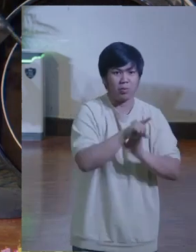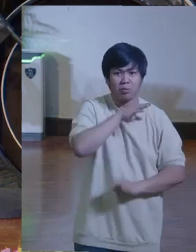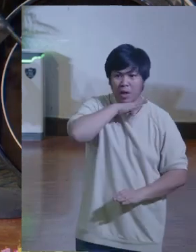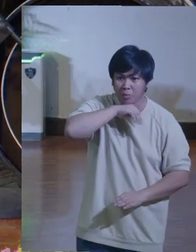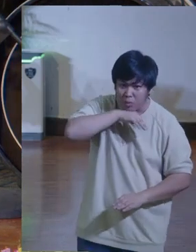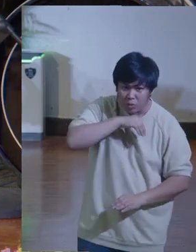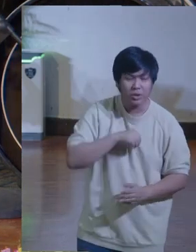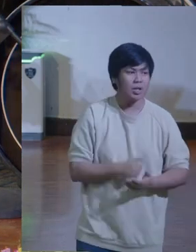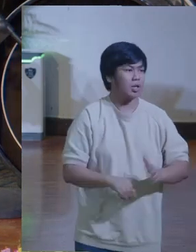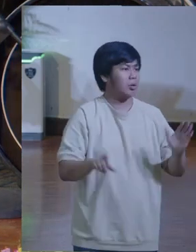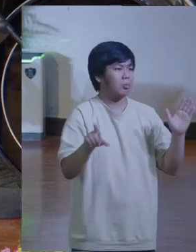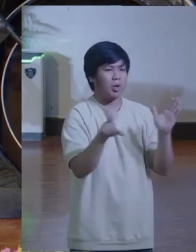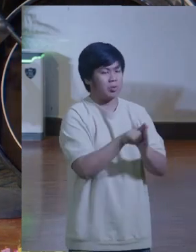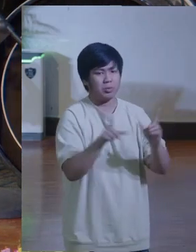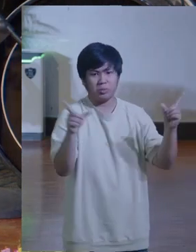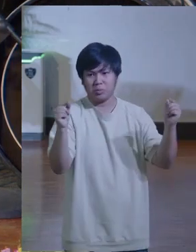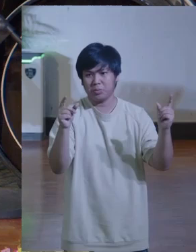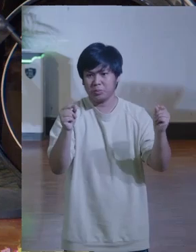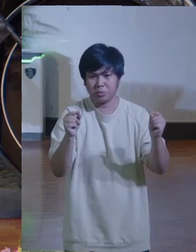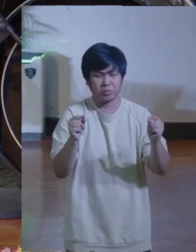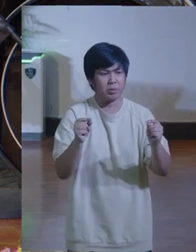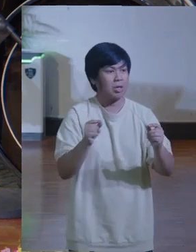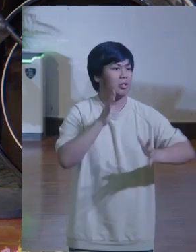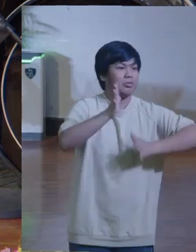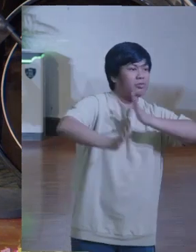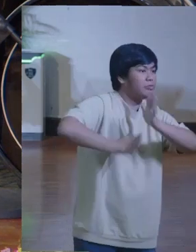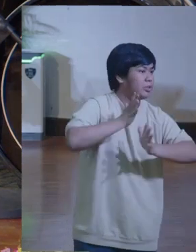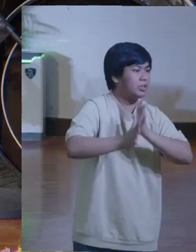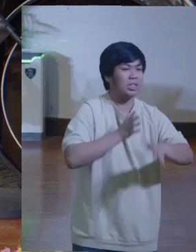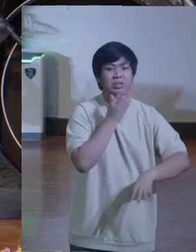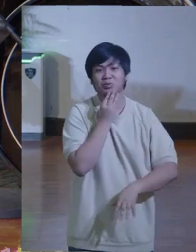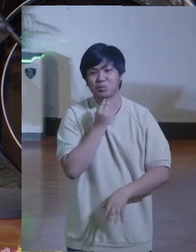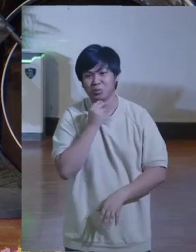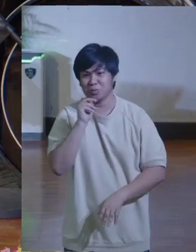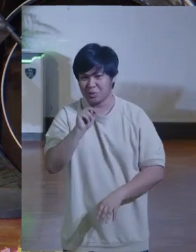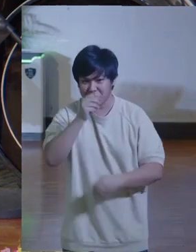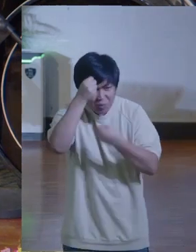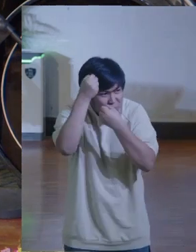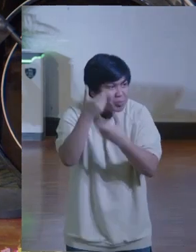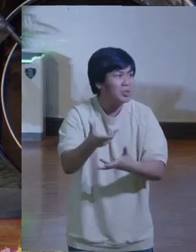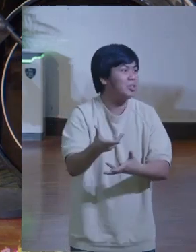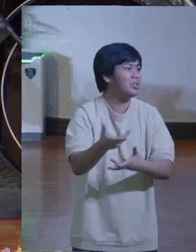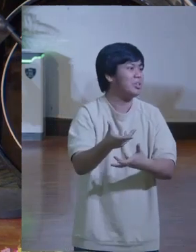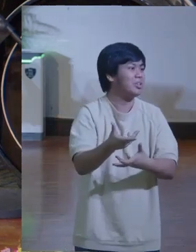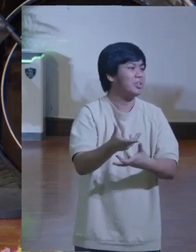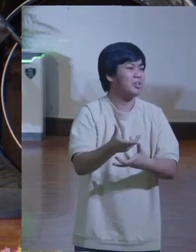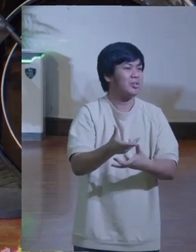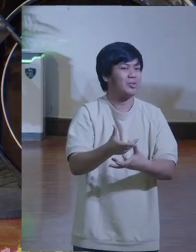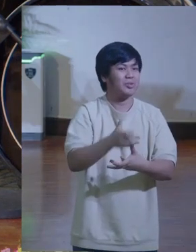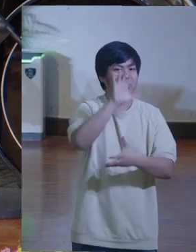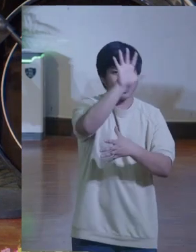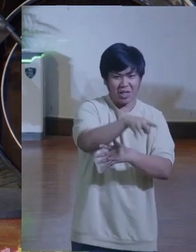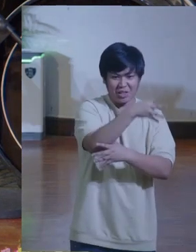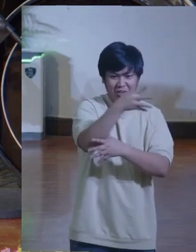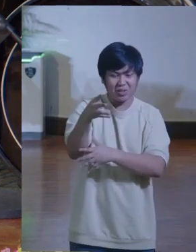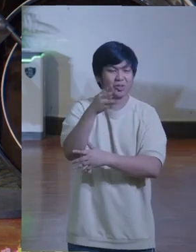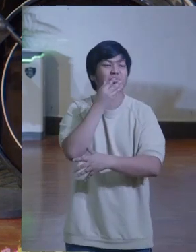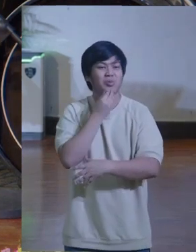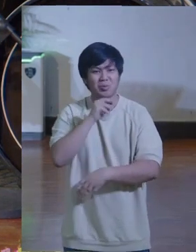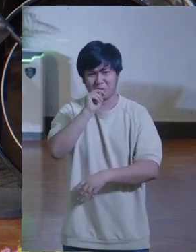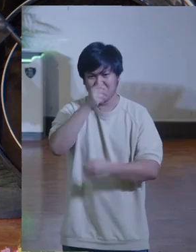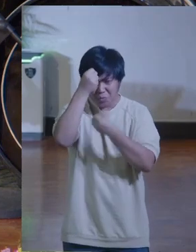kainin, yung mga festivals and feasts, yung mga new moons, no? At lahat ng